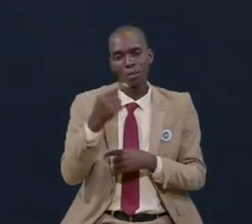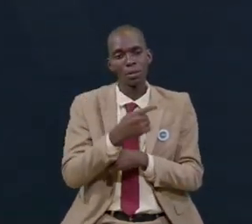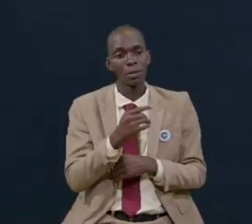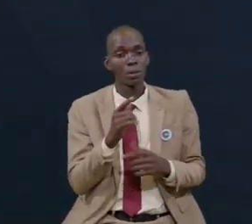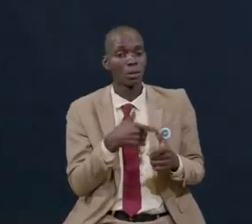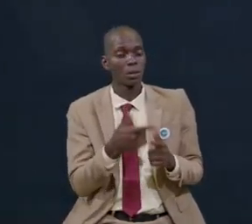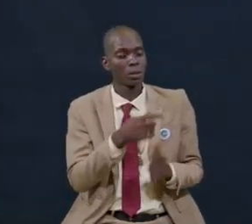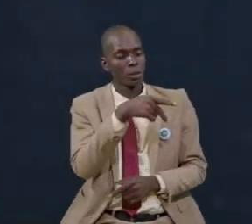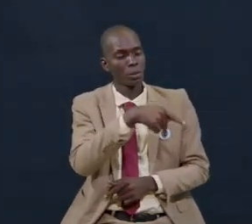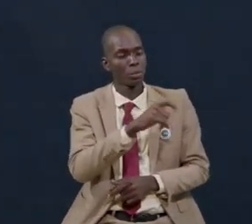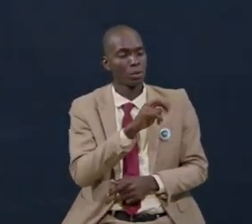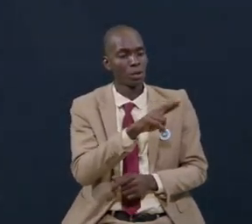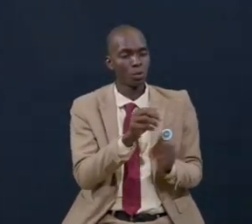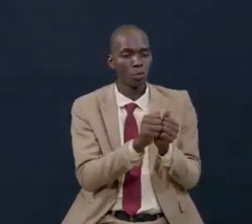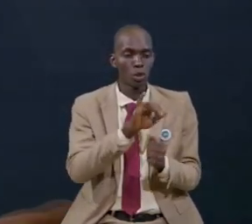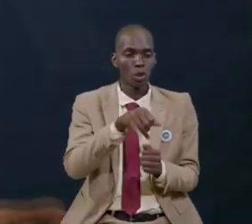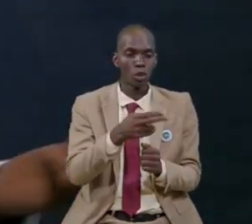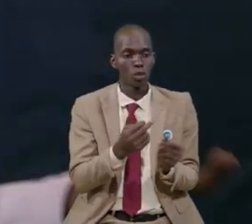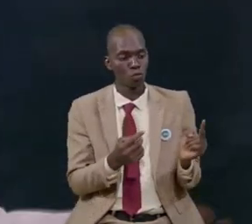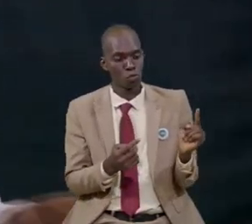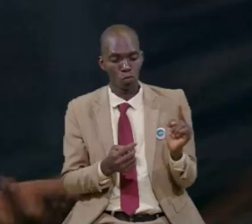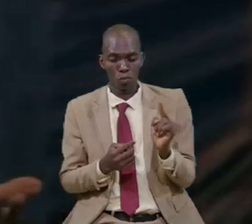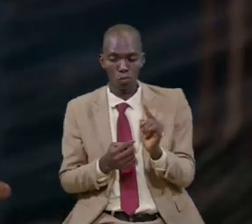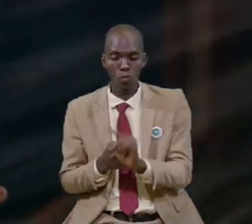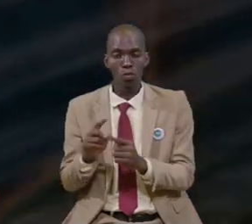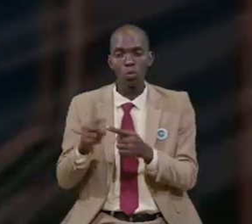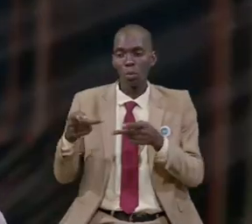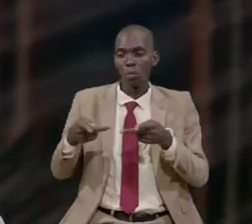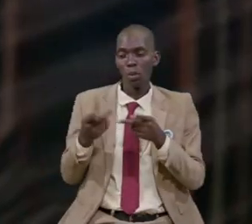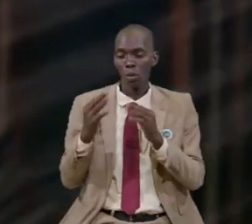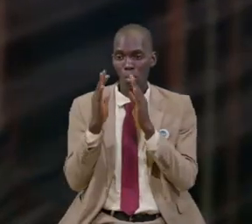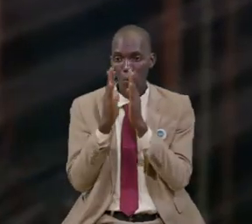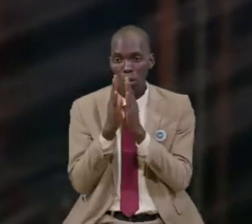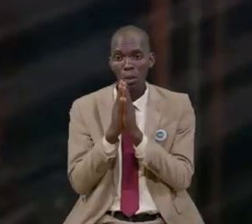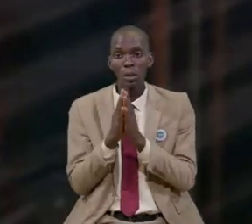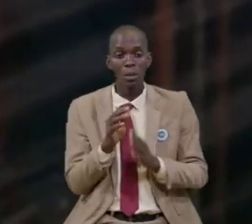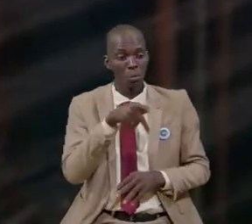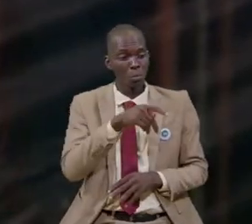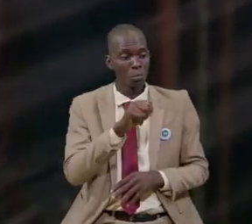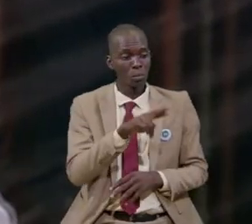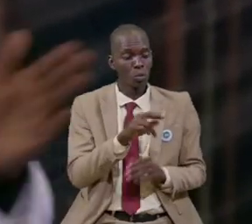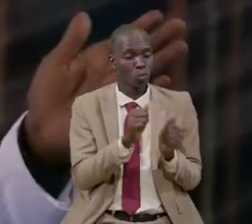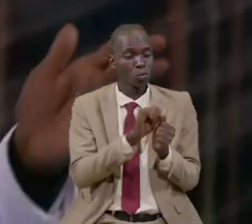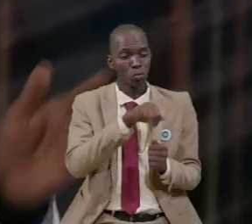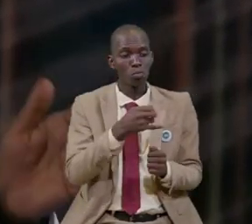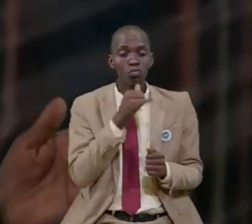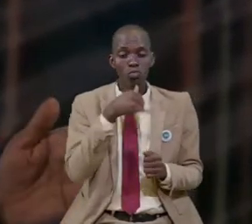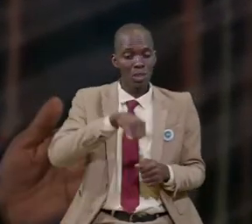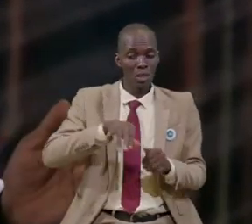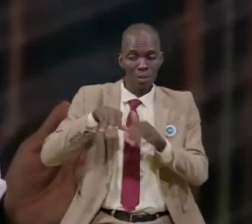Jean passaient, il allait à la prière, ils ne sont même pas entrés dans le temple,